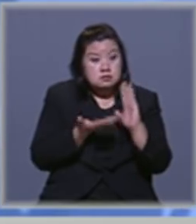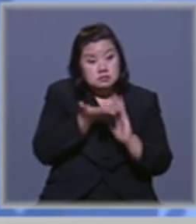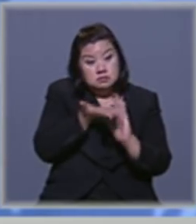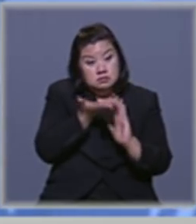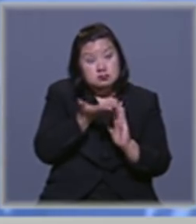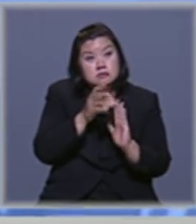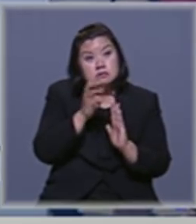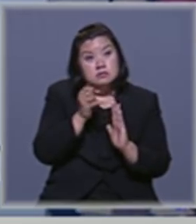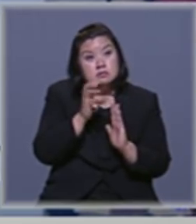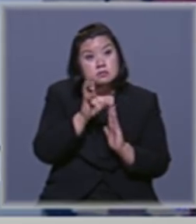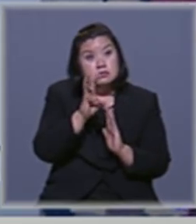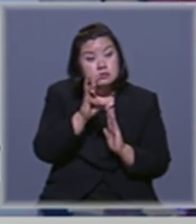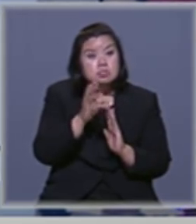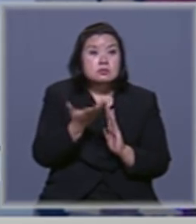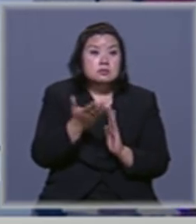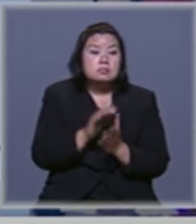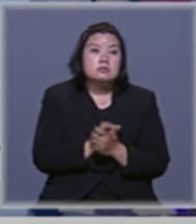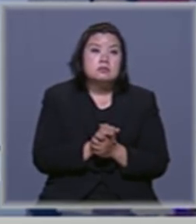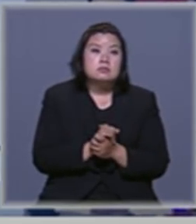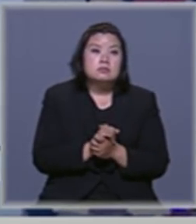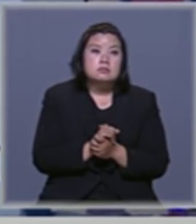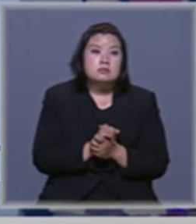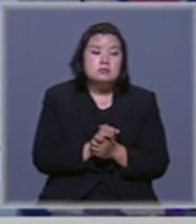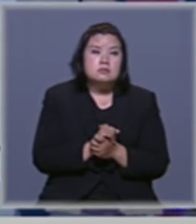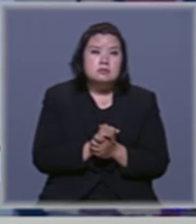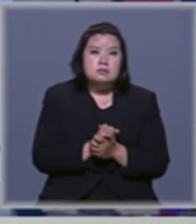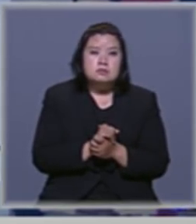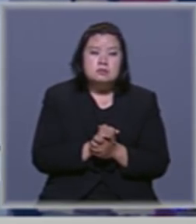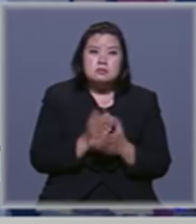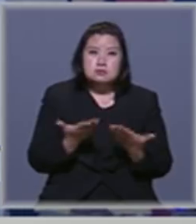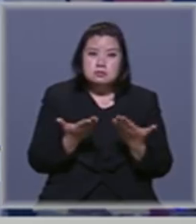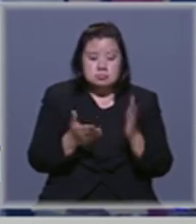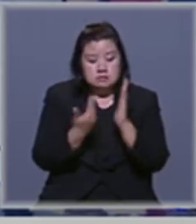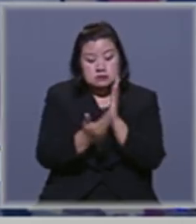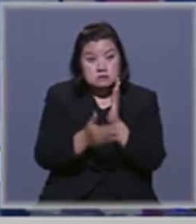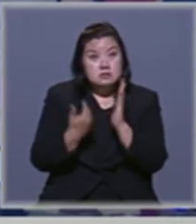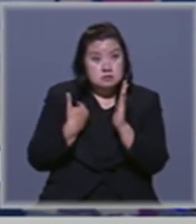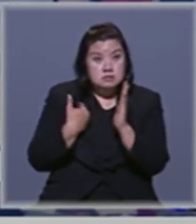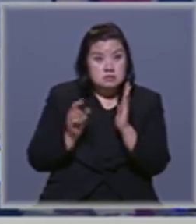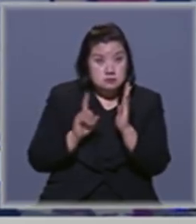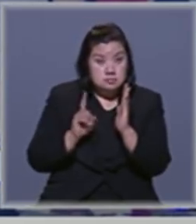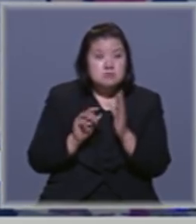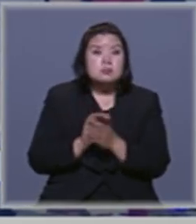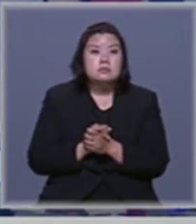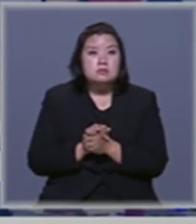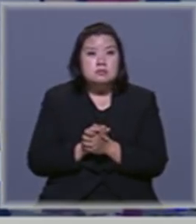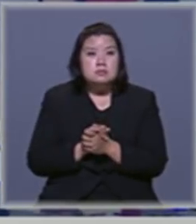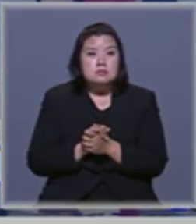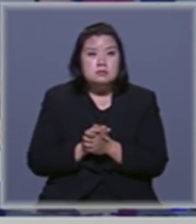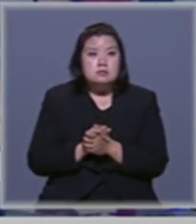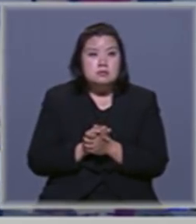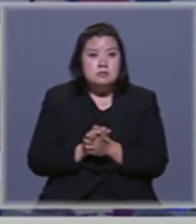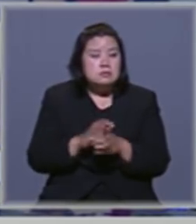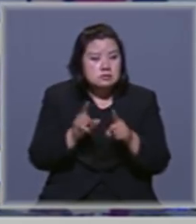แบบอะไรที่โนเนียมอนุอันนี้อะไรเงี้ยส่วนในอีสานเนี่ยก็จะเป็นแบบพวกอีกพักหนึ่งก็จะเป็นอนุอัน